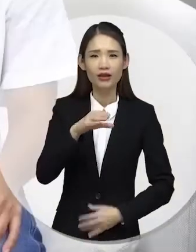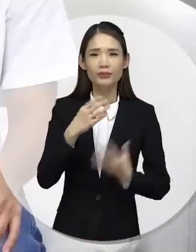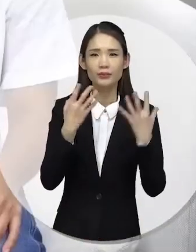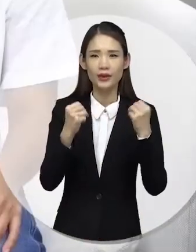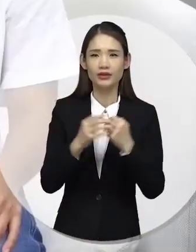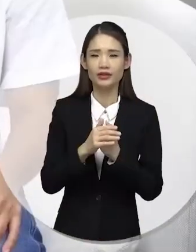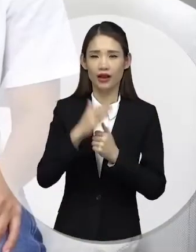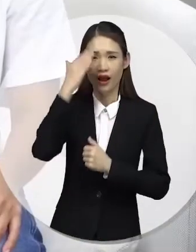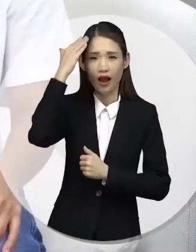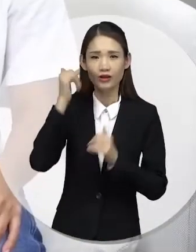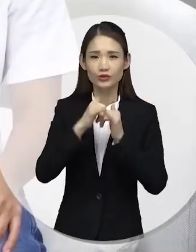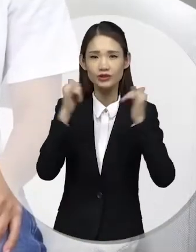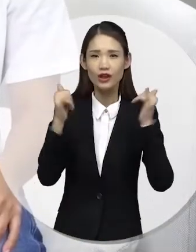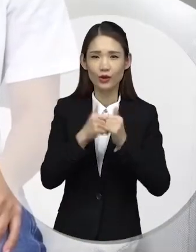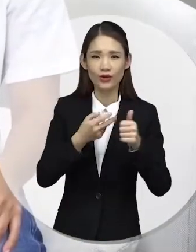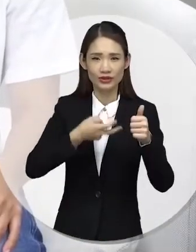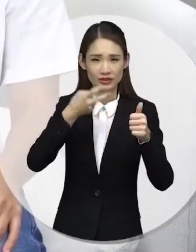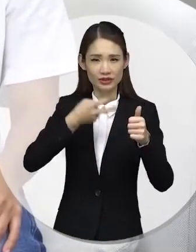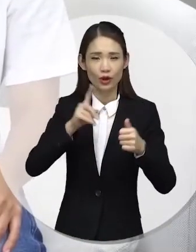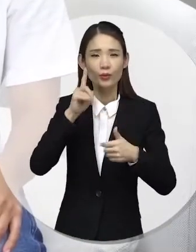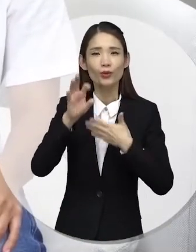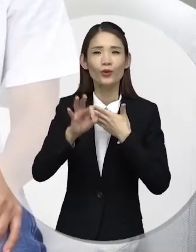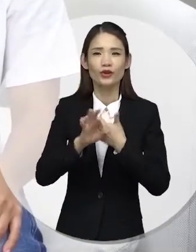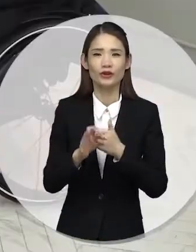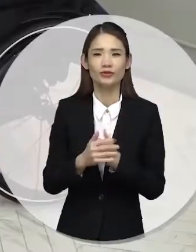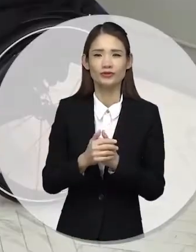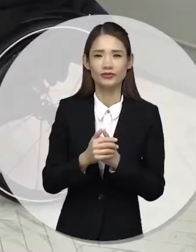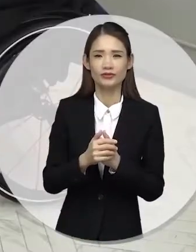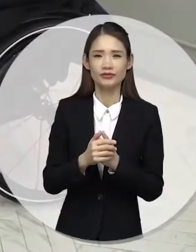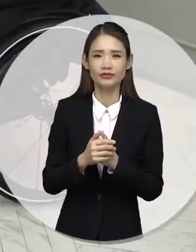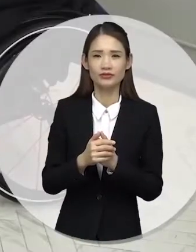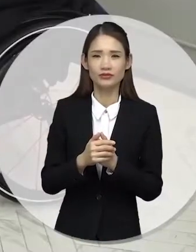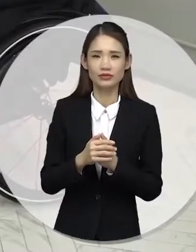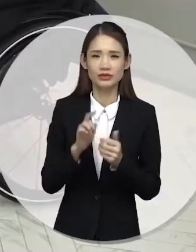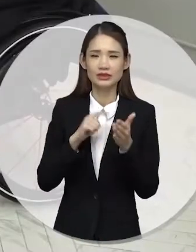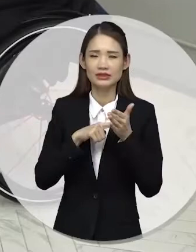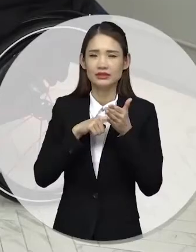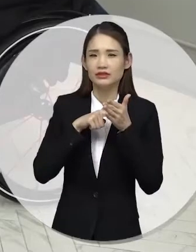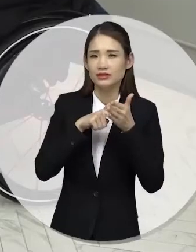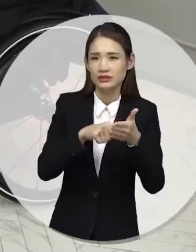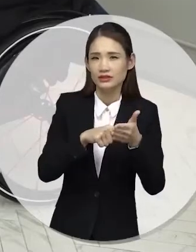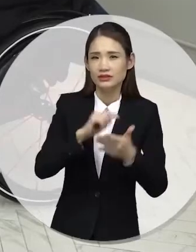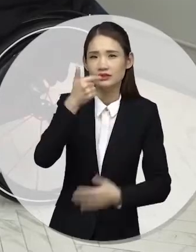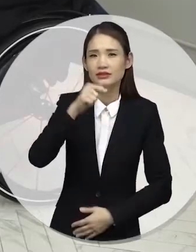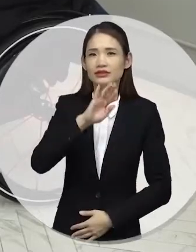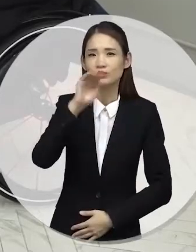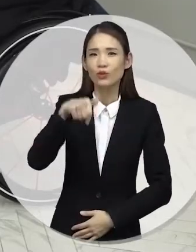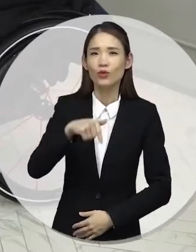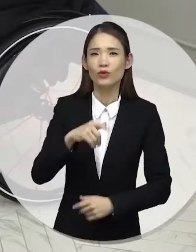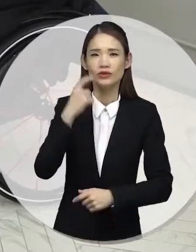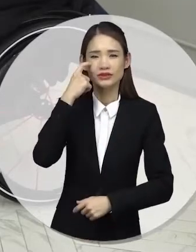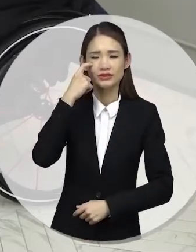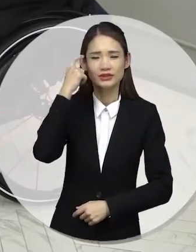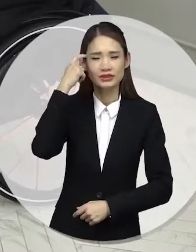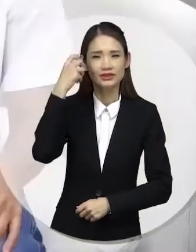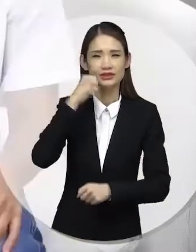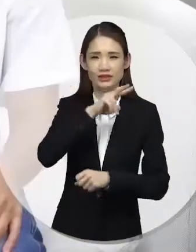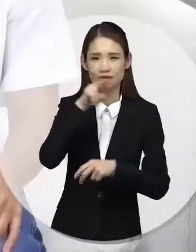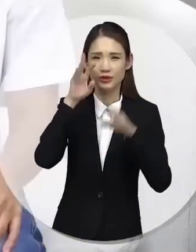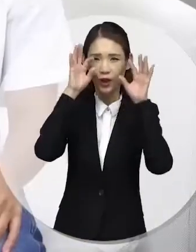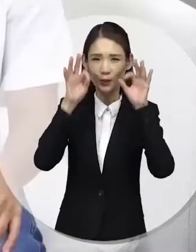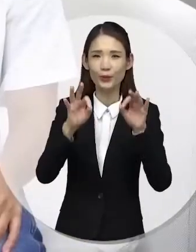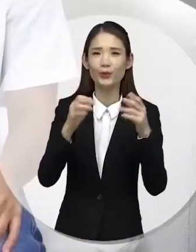있어요. 한국 사회에 어떤 시선이 있냐고 생각하냐면 극복의 시선이란 게 있다고 생각을 해요. 그게